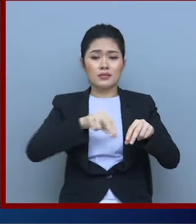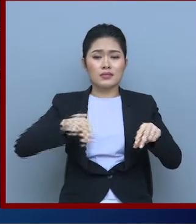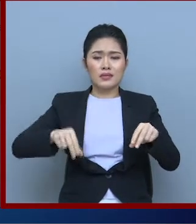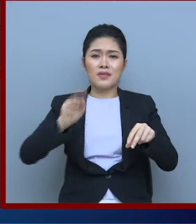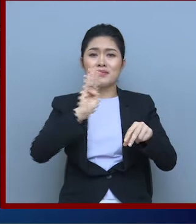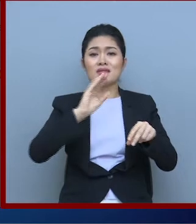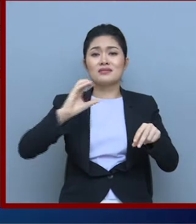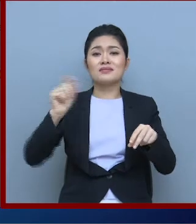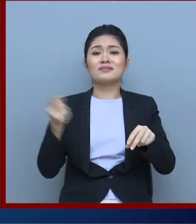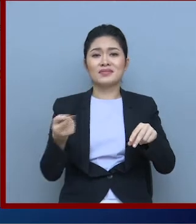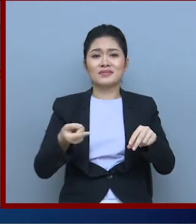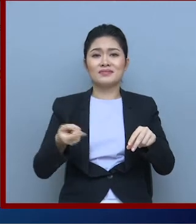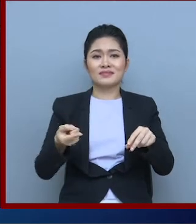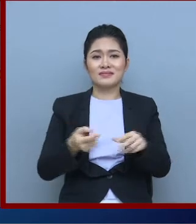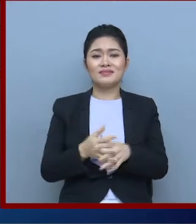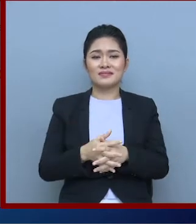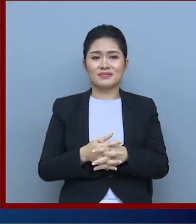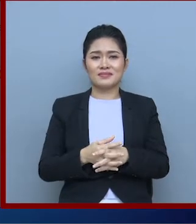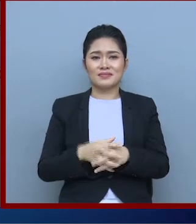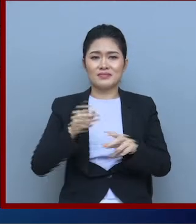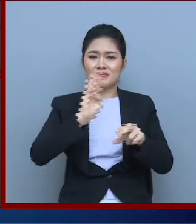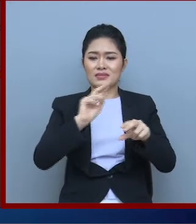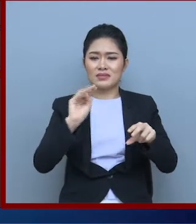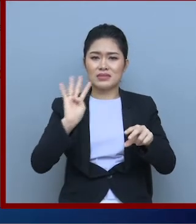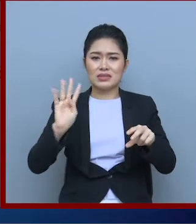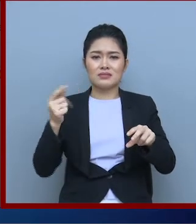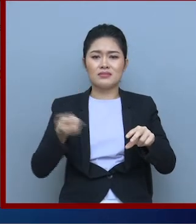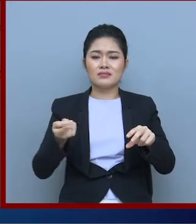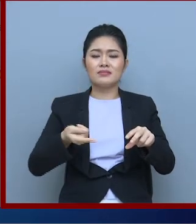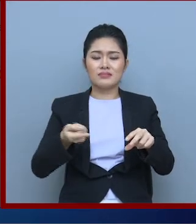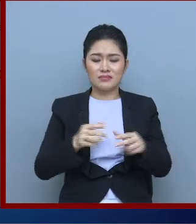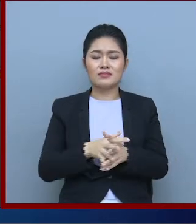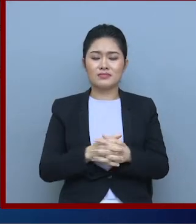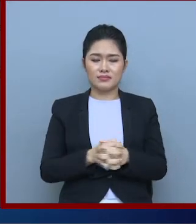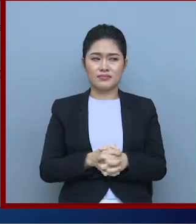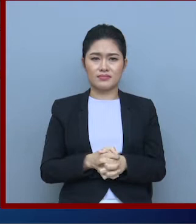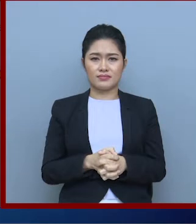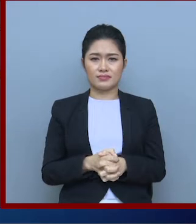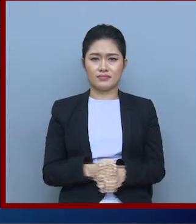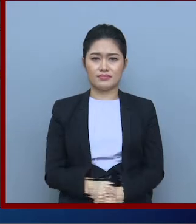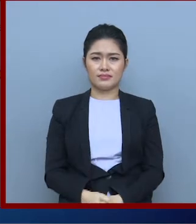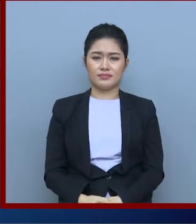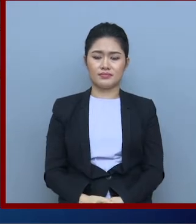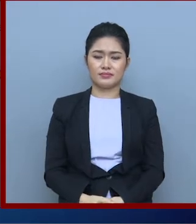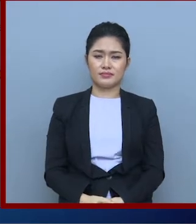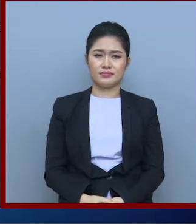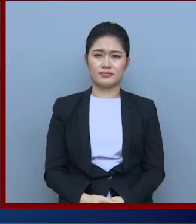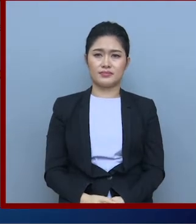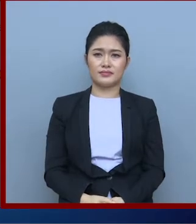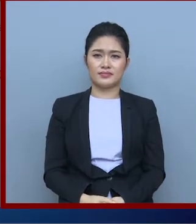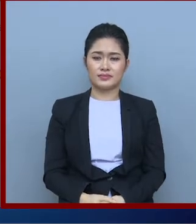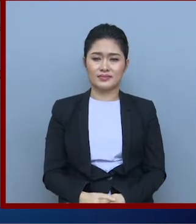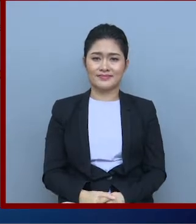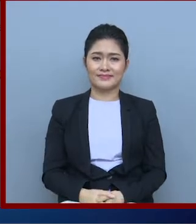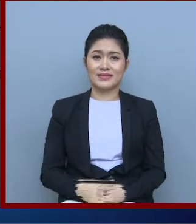ใช้ D4 เหมือนกันใช่ไหมครับใช้ D4 เพื่อจะรับสัญญาณจากตัว DHT11 นะครับ